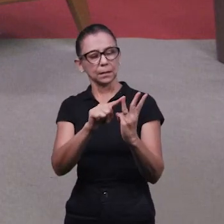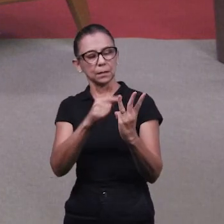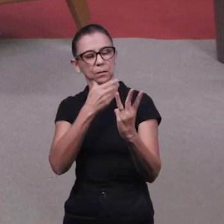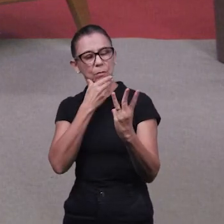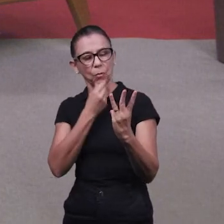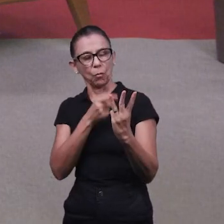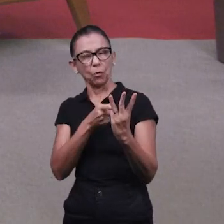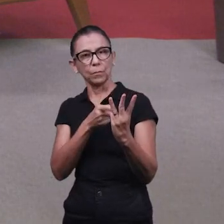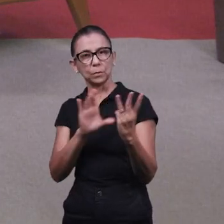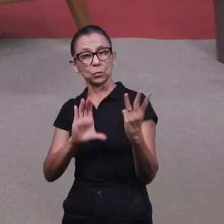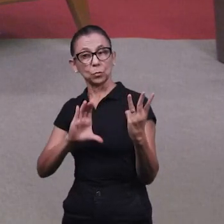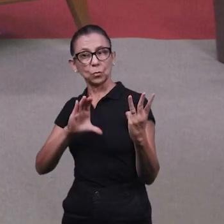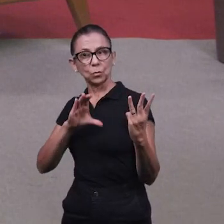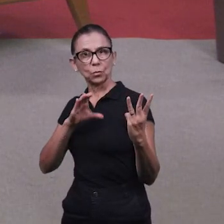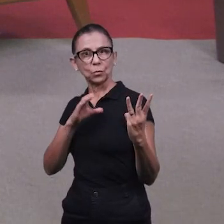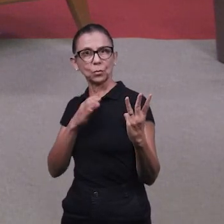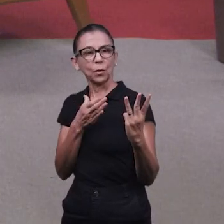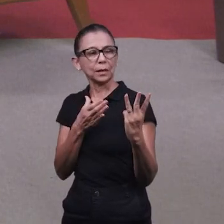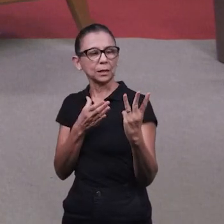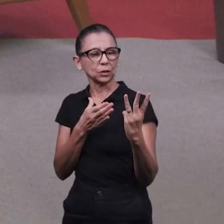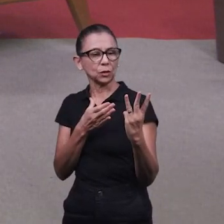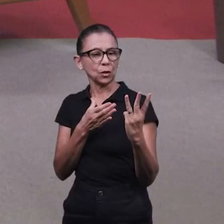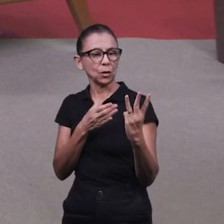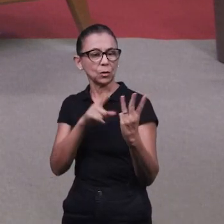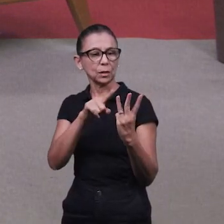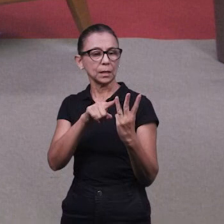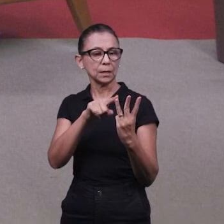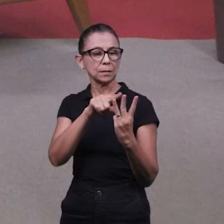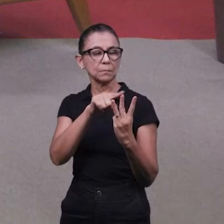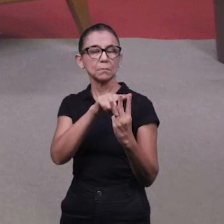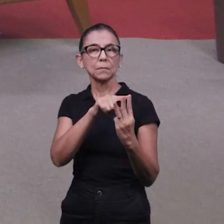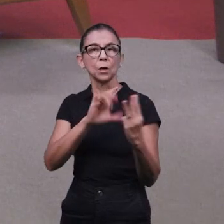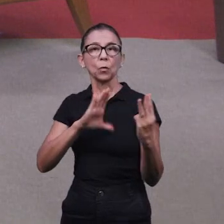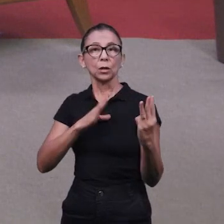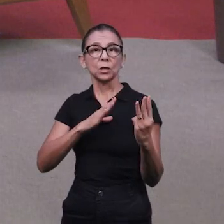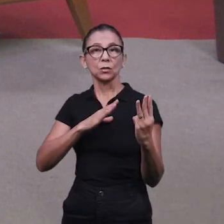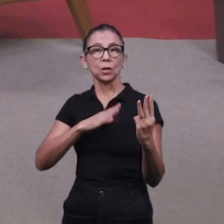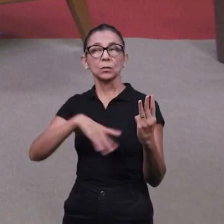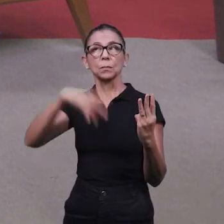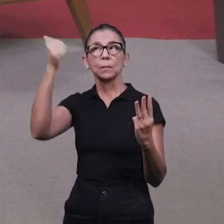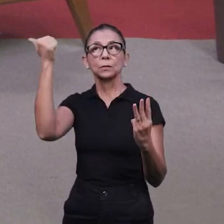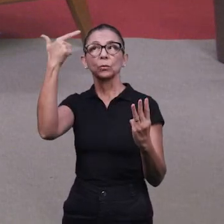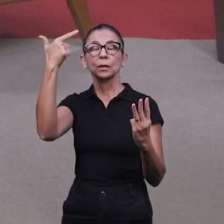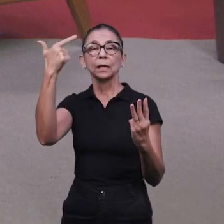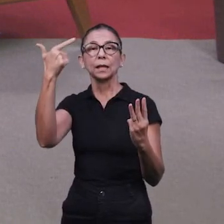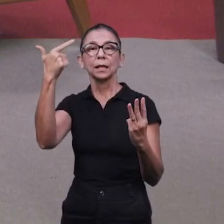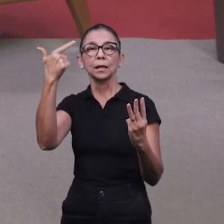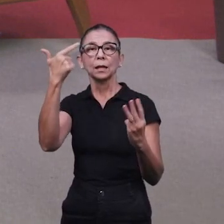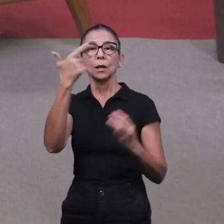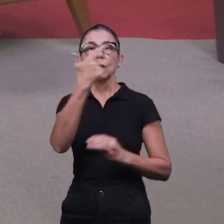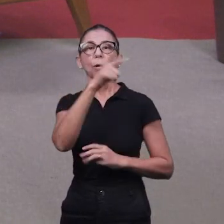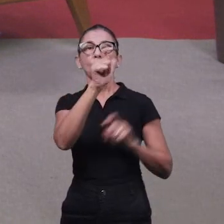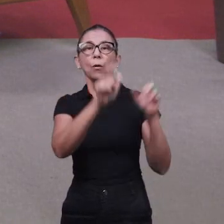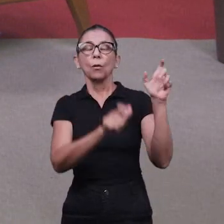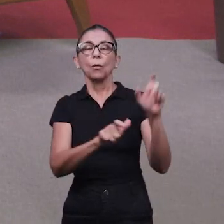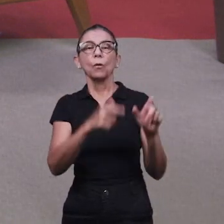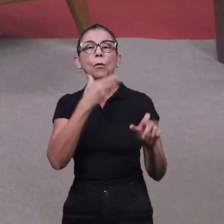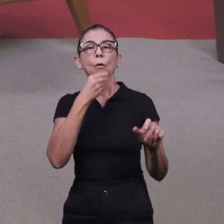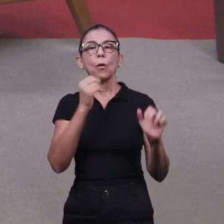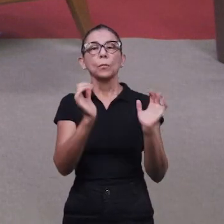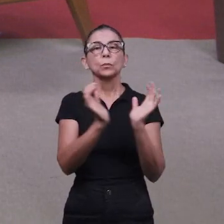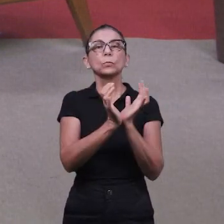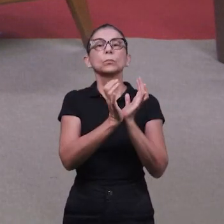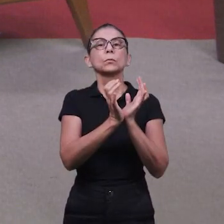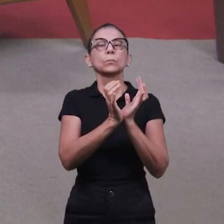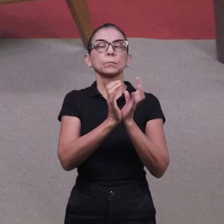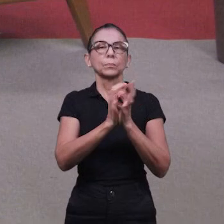ils ont été mis en évidence par-dessus des autres. Pourquoi? Parce que les actes qu'ils ont